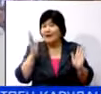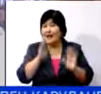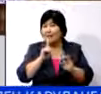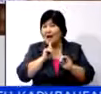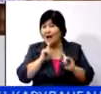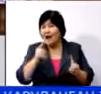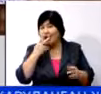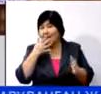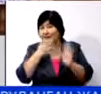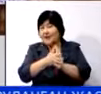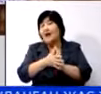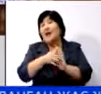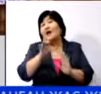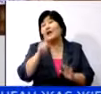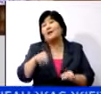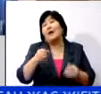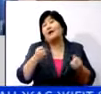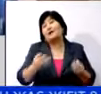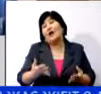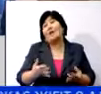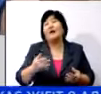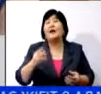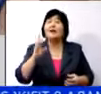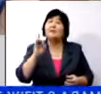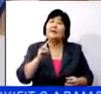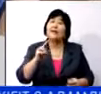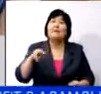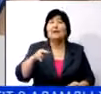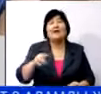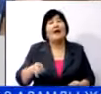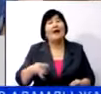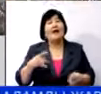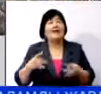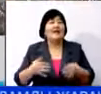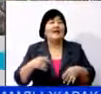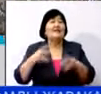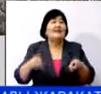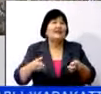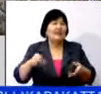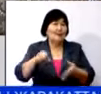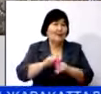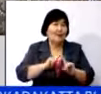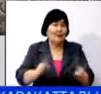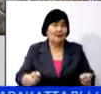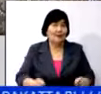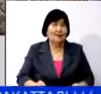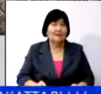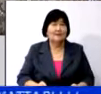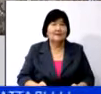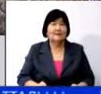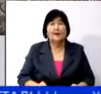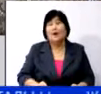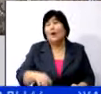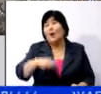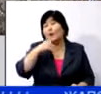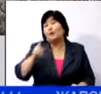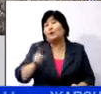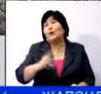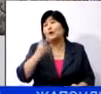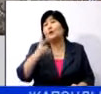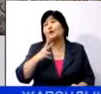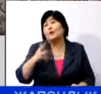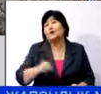ажыратады. Радмила салмақты, Анастасия көңілді, ал Мина еркелігімен ерек. Три девочки долгожданные. Көптен күткен 3